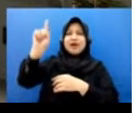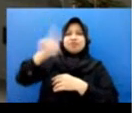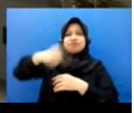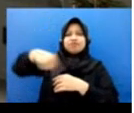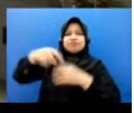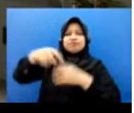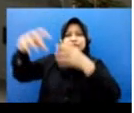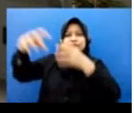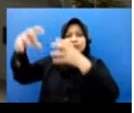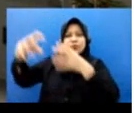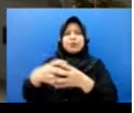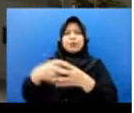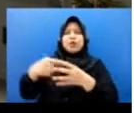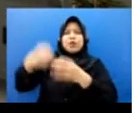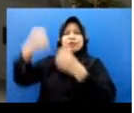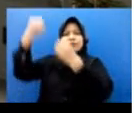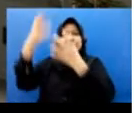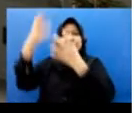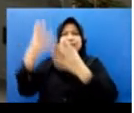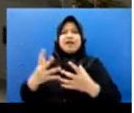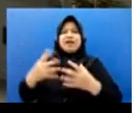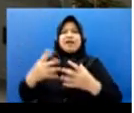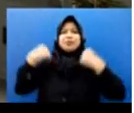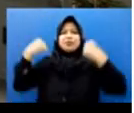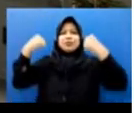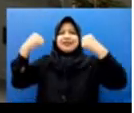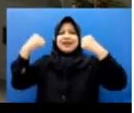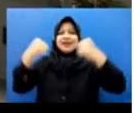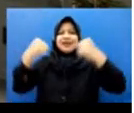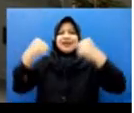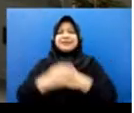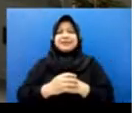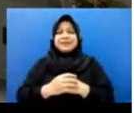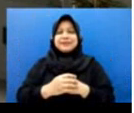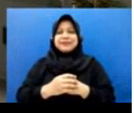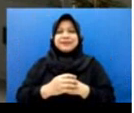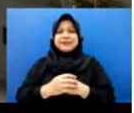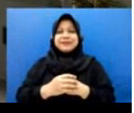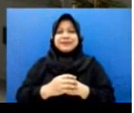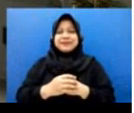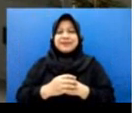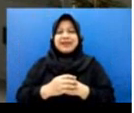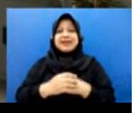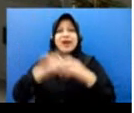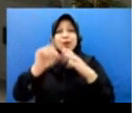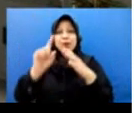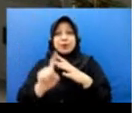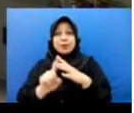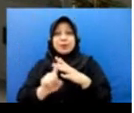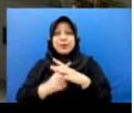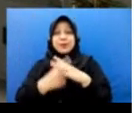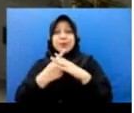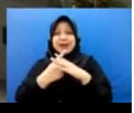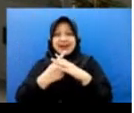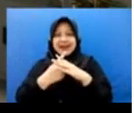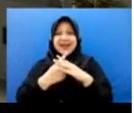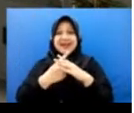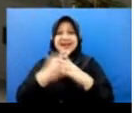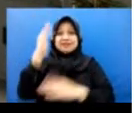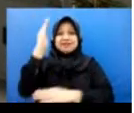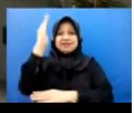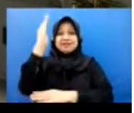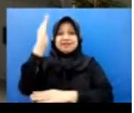kenikmatan sehat walafiat. Dan untuk mengawali pertemuan virtual kita, mari kita menundukkan kepala